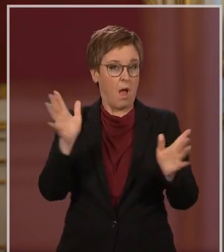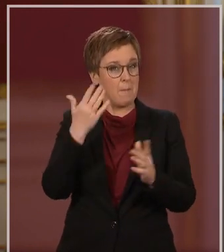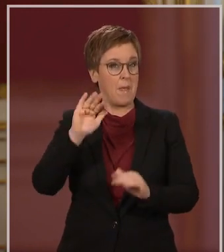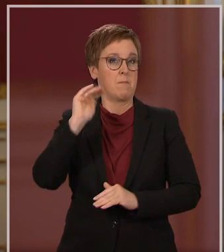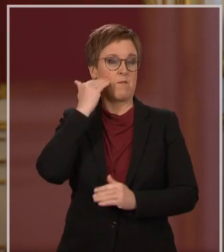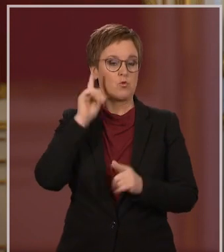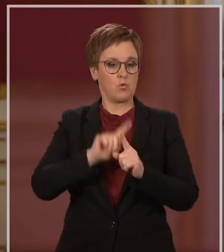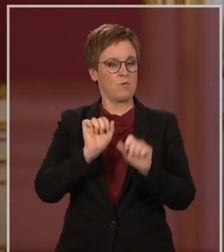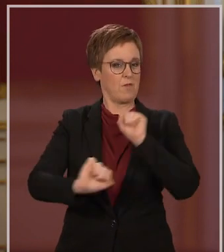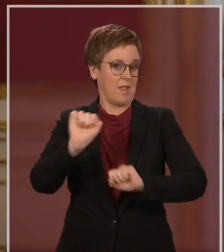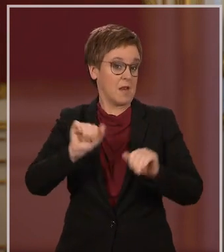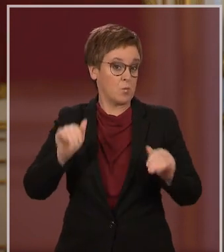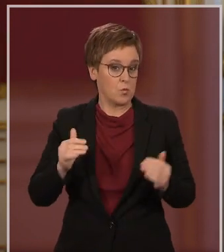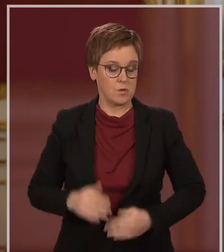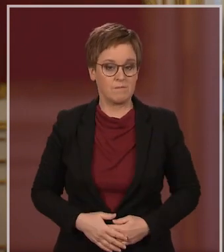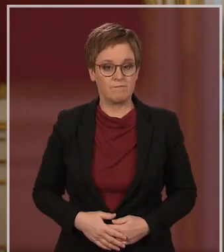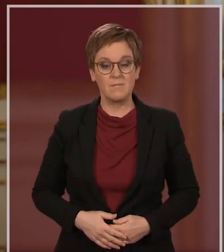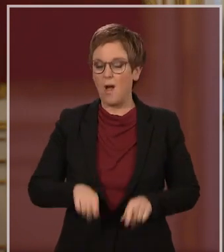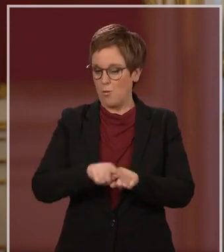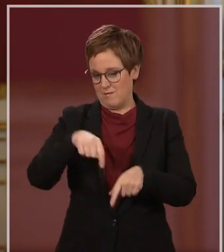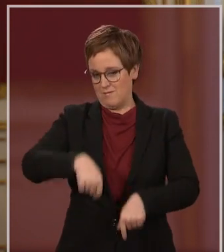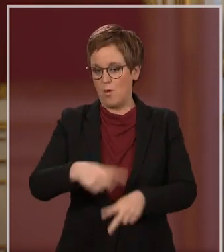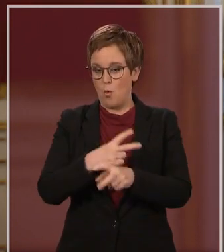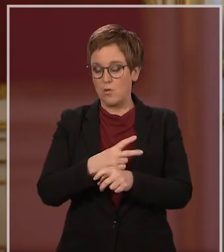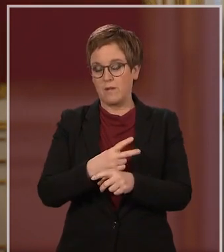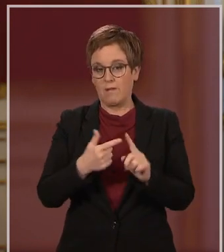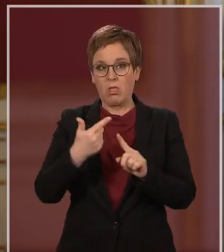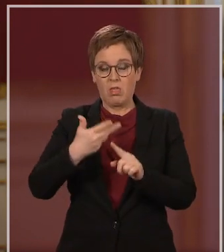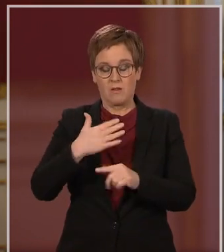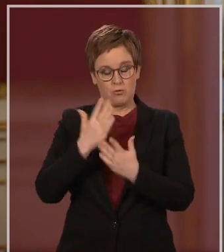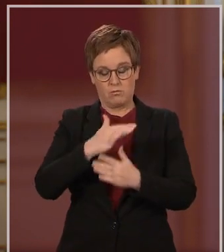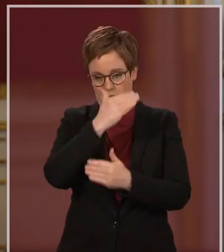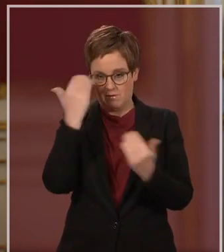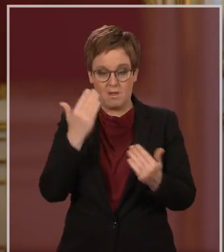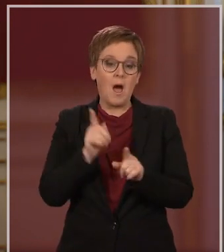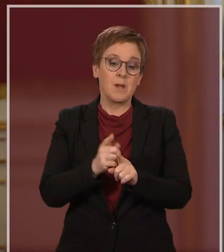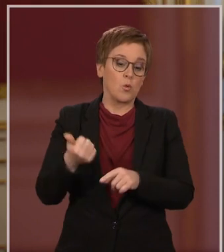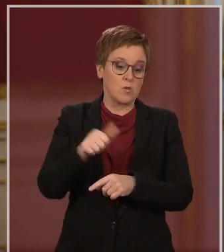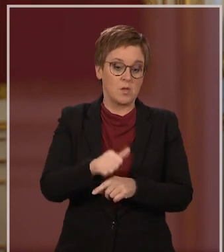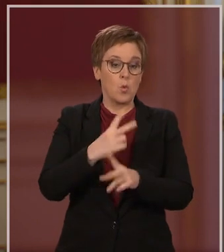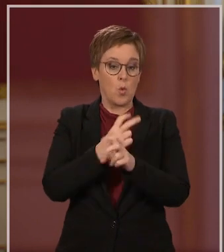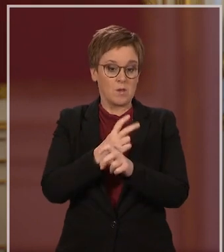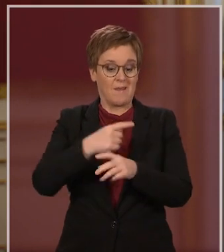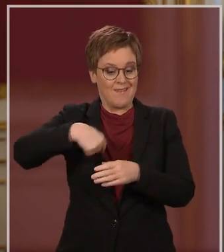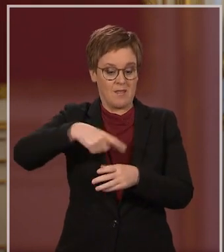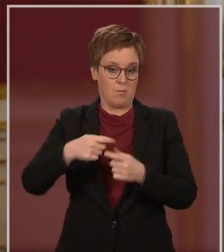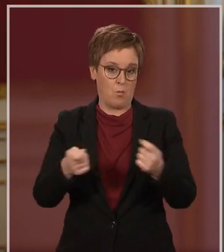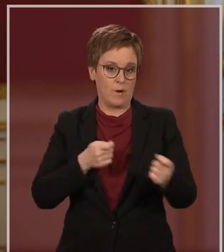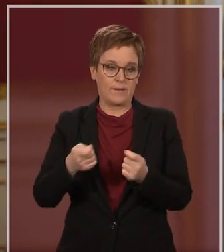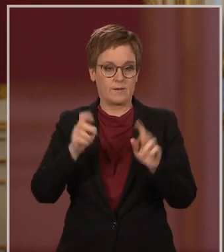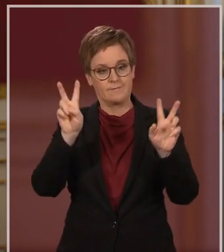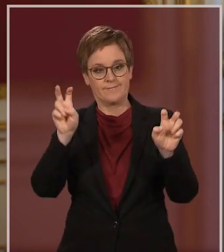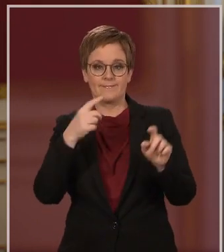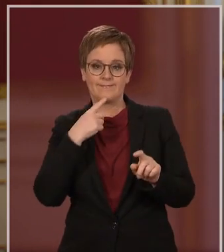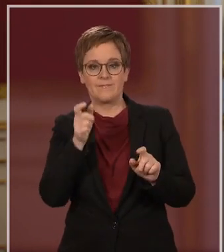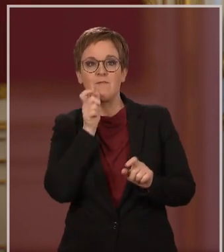verteidigen. Und innenpolitisch, als ob das alles noch nicht genug wäre, sehen wir uns nach wie vor mit diesem,